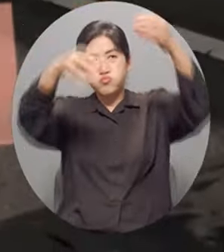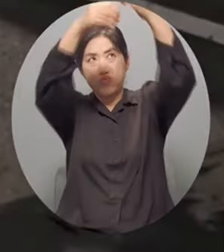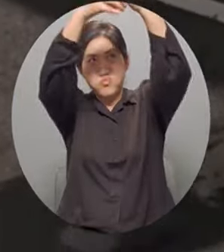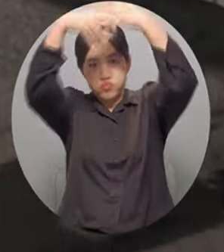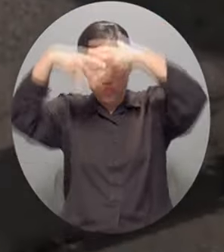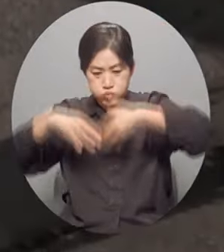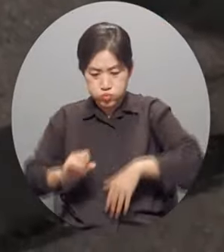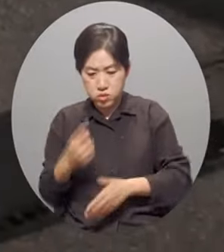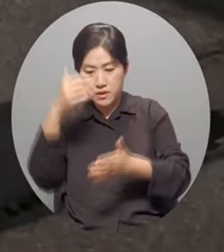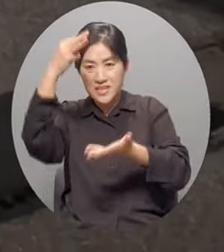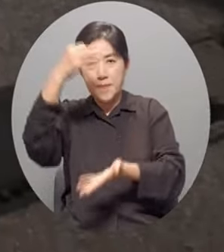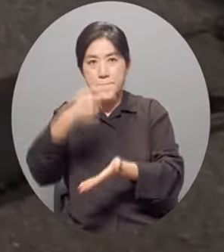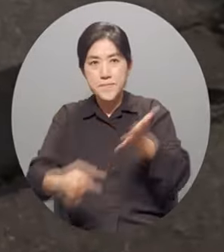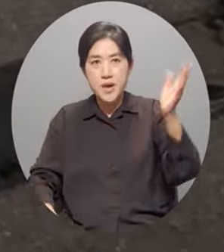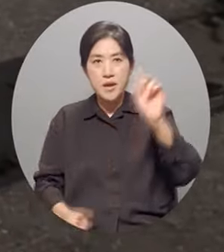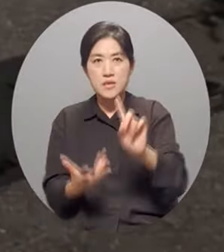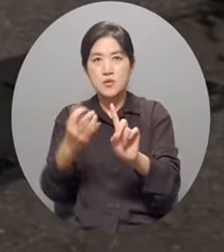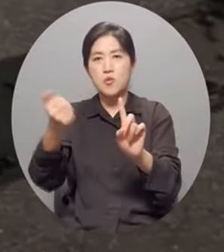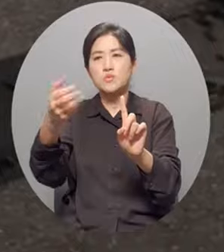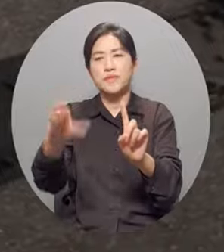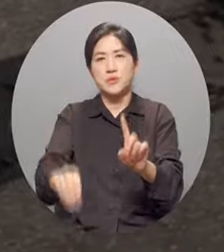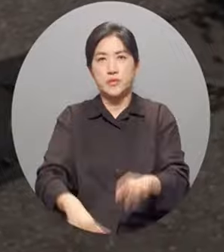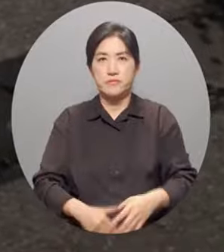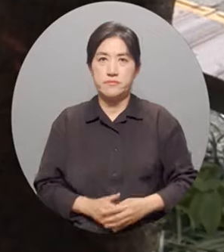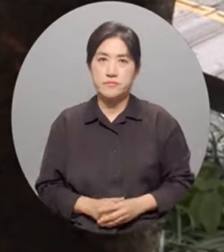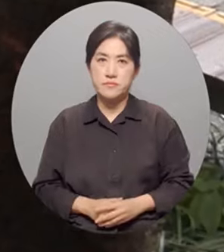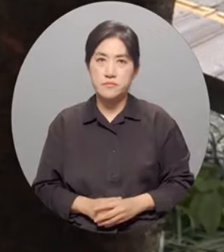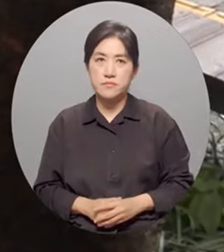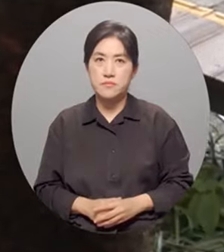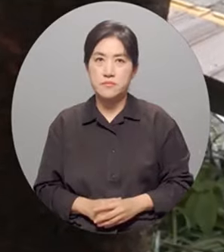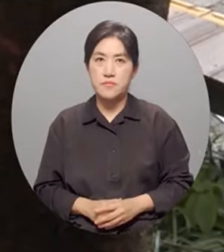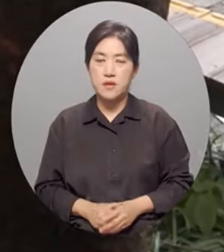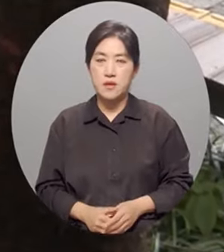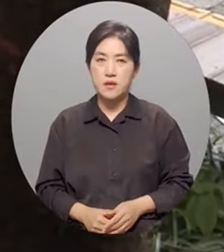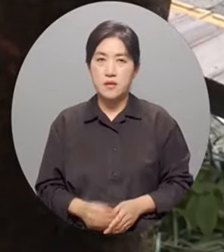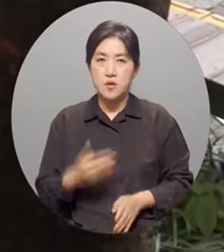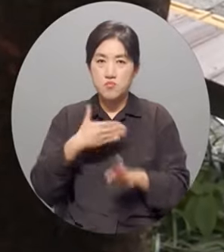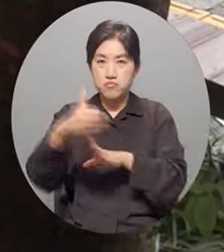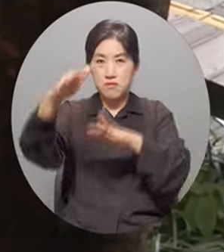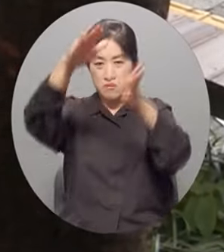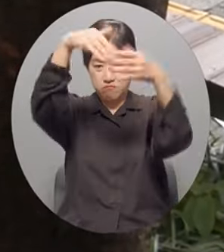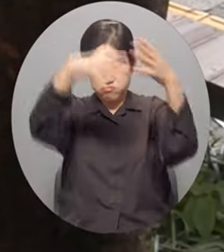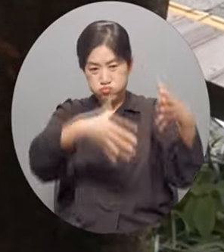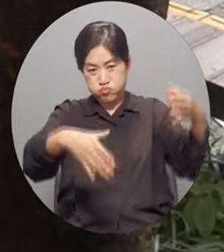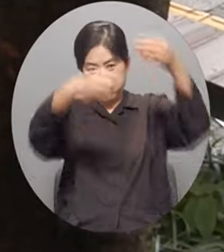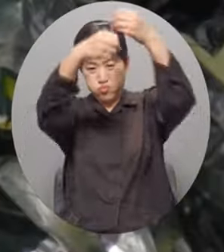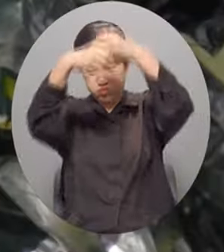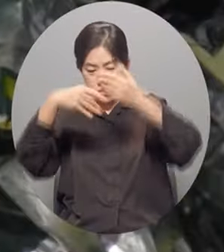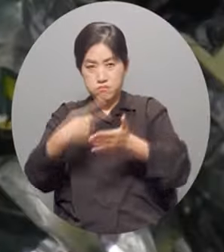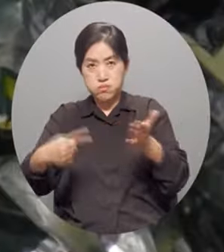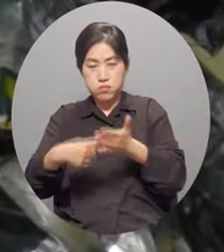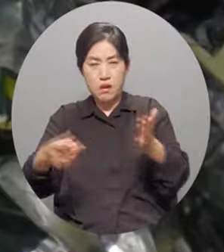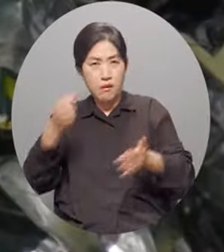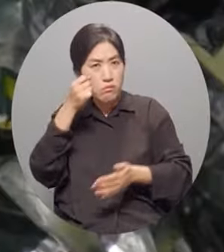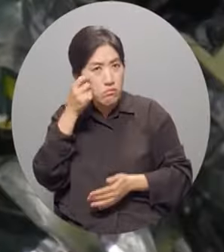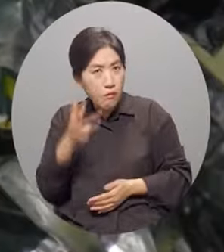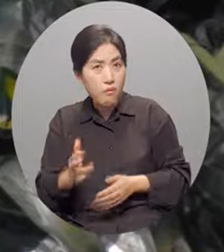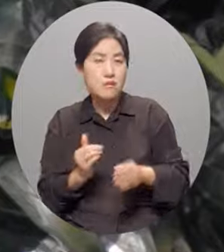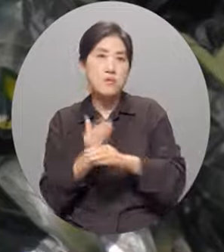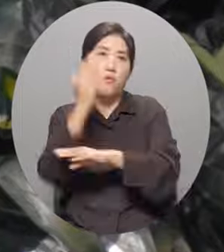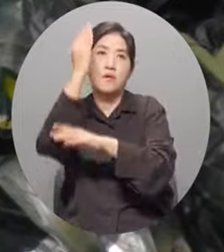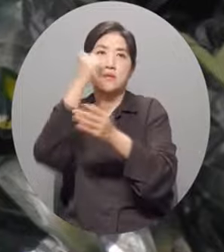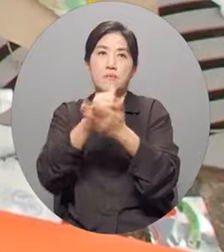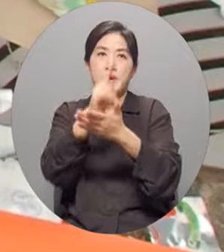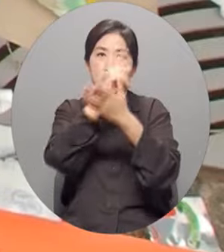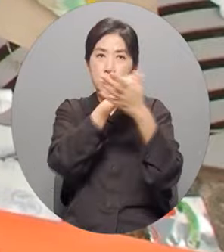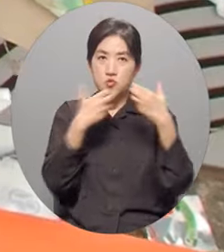액수는 1억 50여만 원에 이릅니다. 오물풍선으로 인한 피해가 벌써 석 달 넘게 이어지고 있는데도